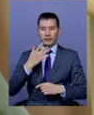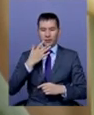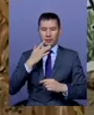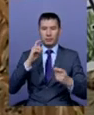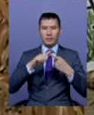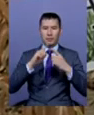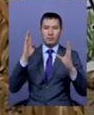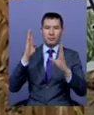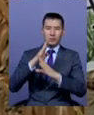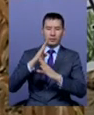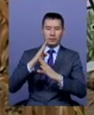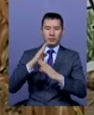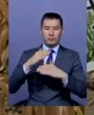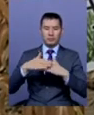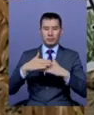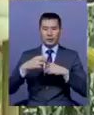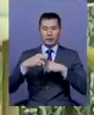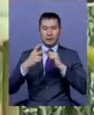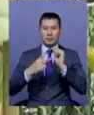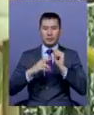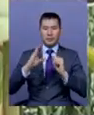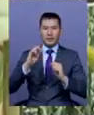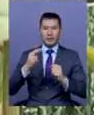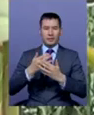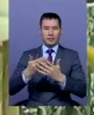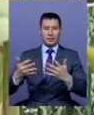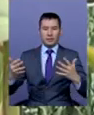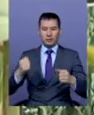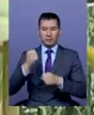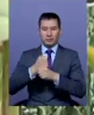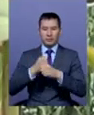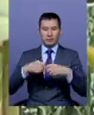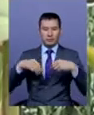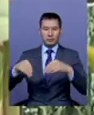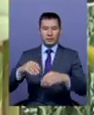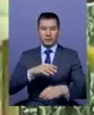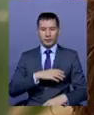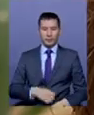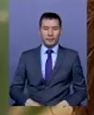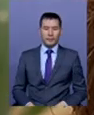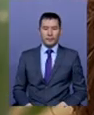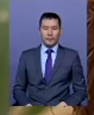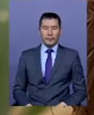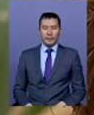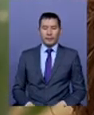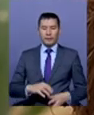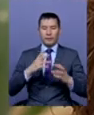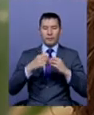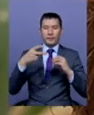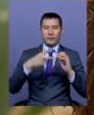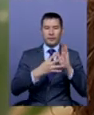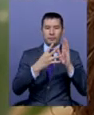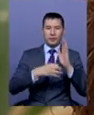райына бейімделген 17 жаңа сұрып шығарған. Шаруалар өнімді еңбекші Қазақ ауданында басаяғы 2900 гектар жерге